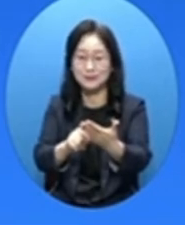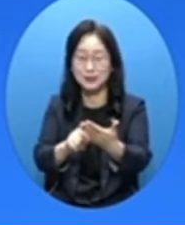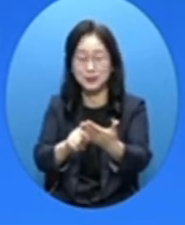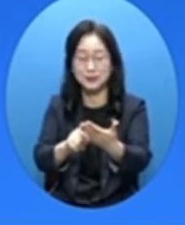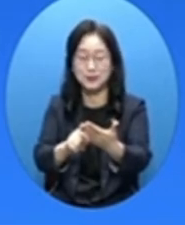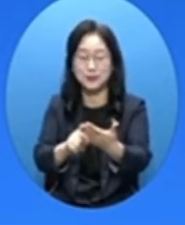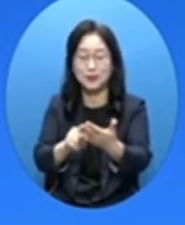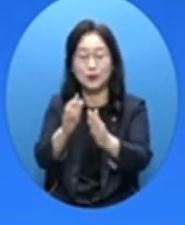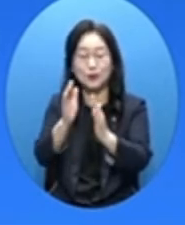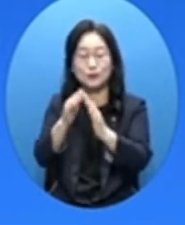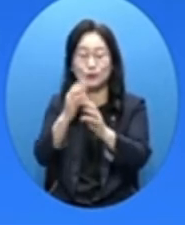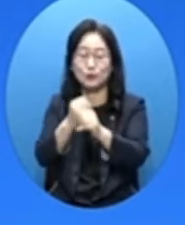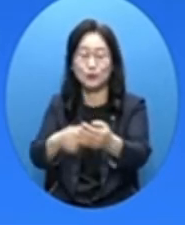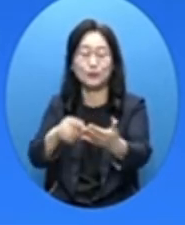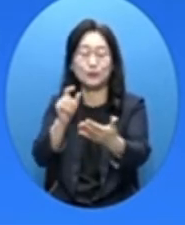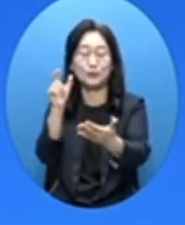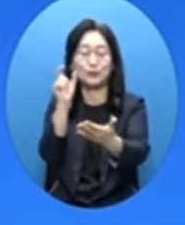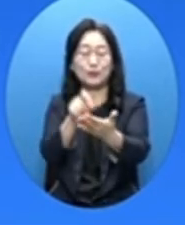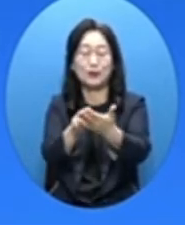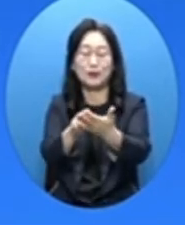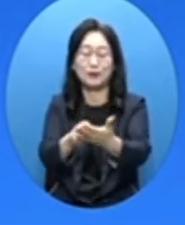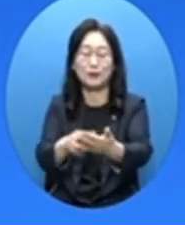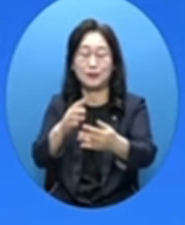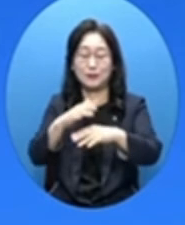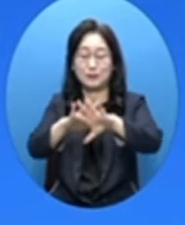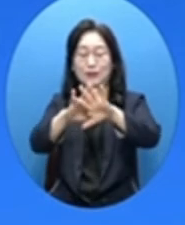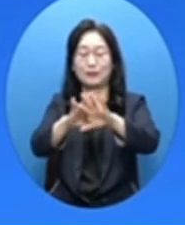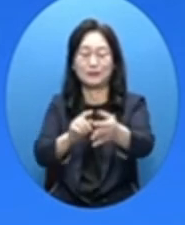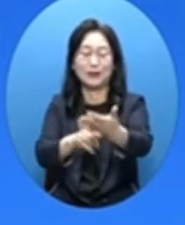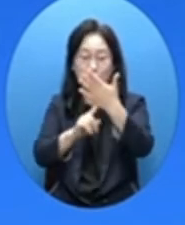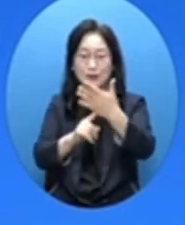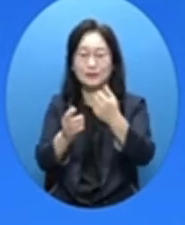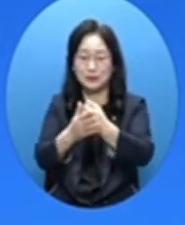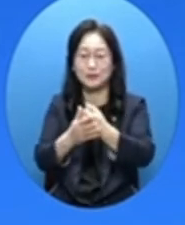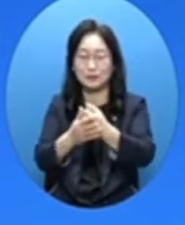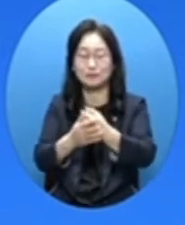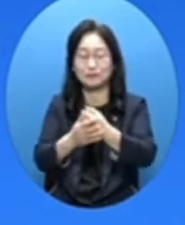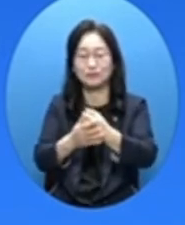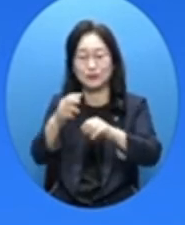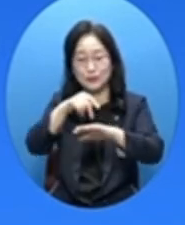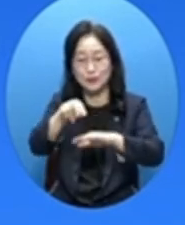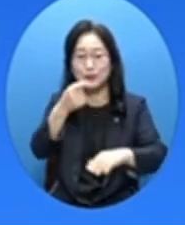주소를 찍으면 주소가 뜨고 약도가 나오니까 지도가 나오니까 또